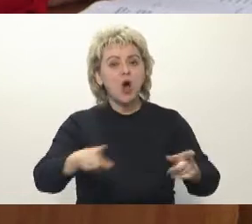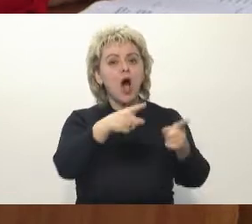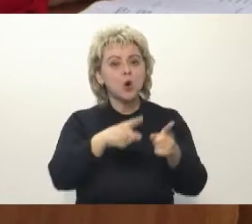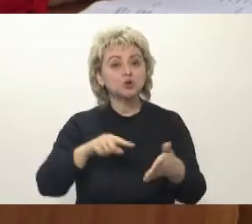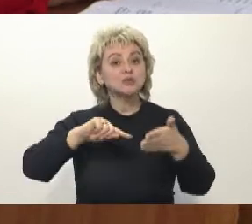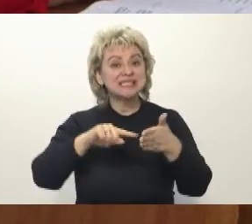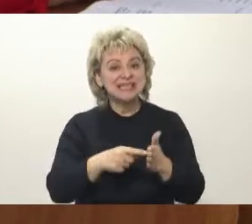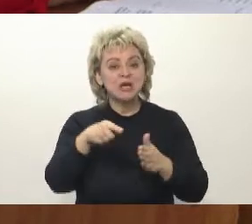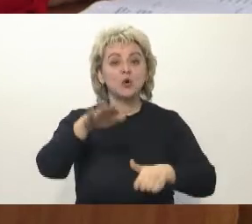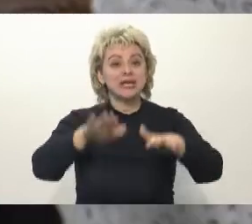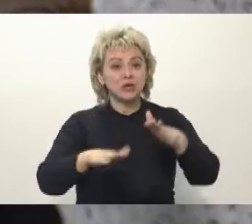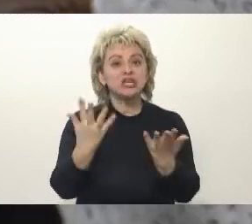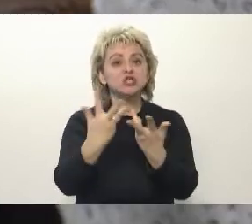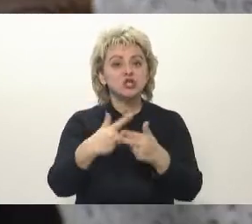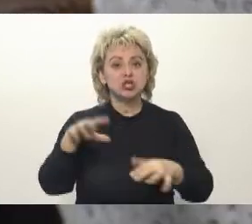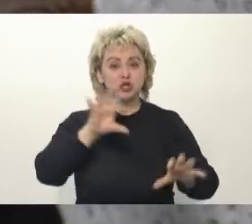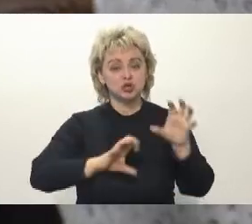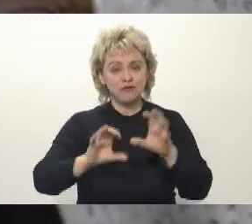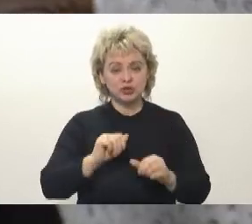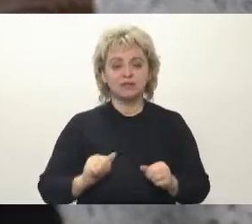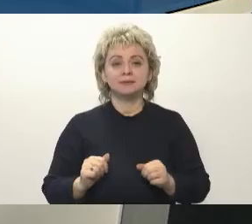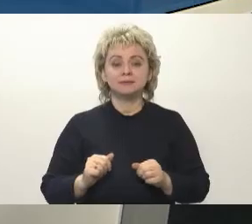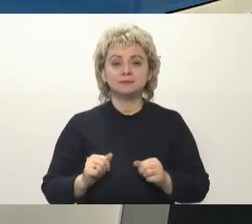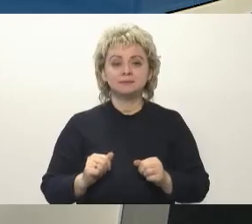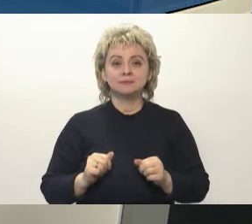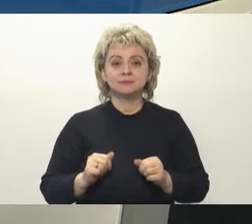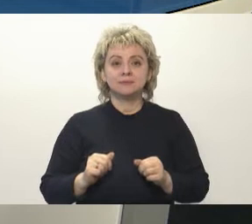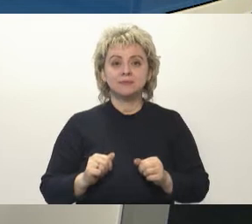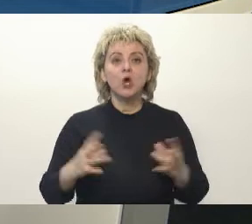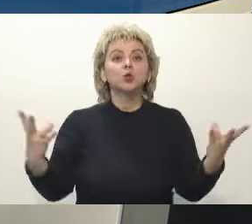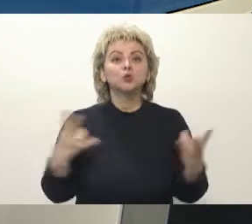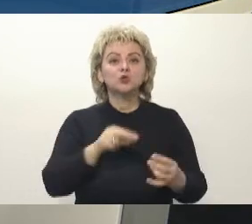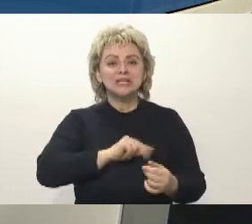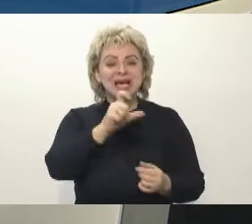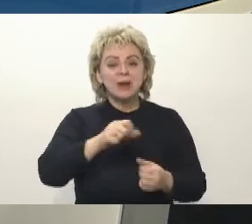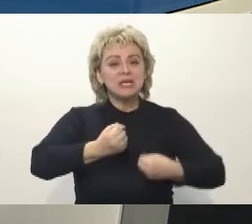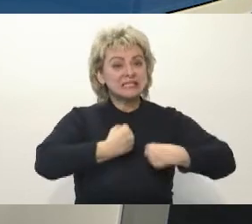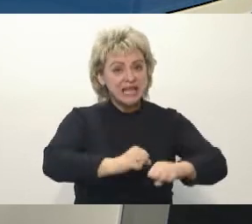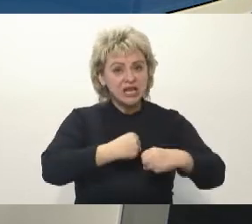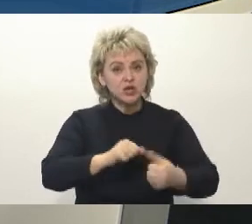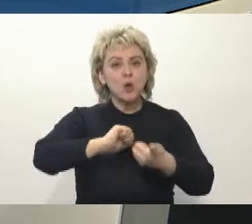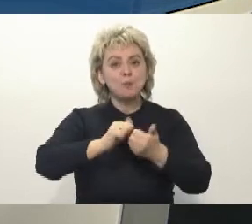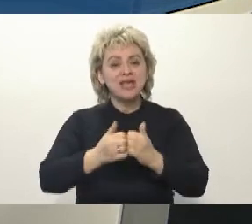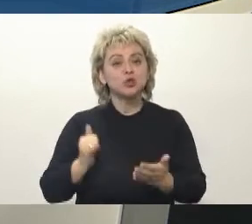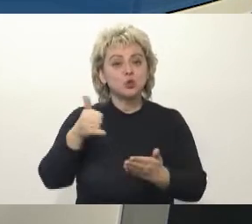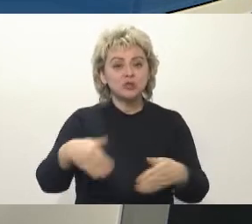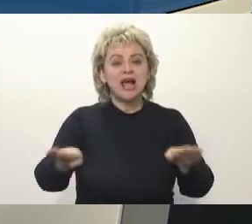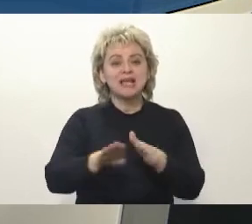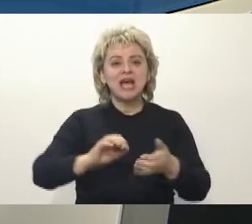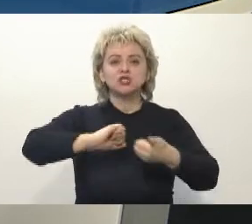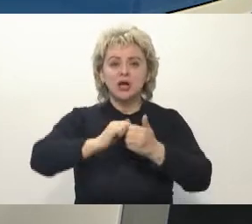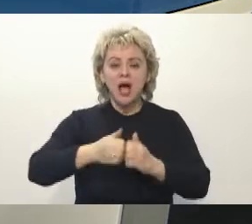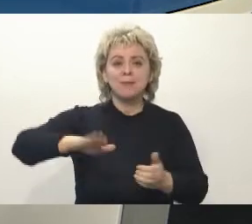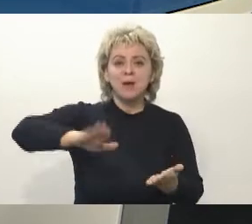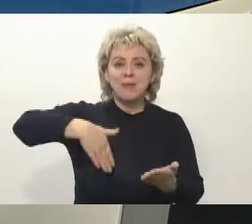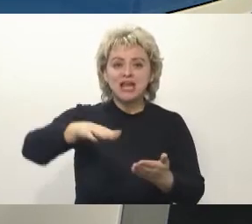на охоту с целью регулирования численности животных. Нужные работники, столяры и бетонщики, а также каменщики,